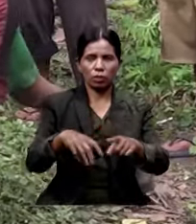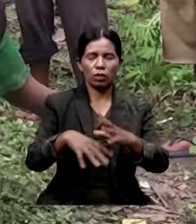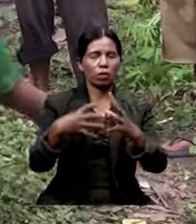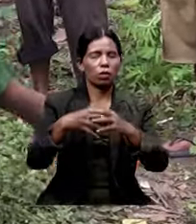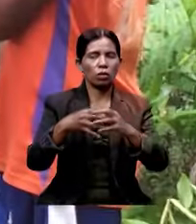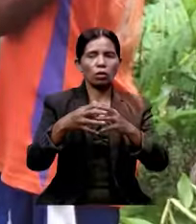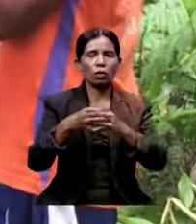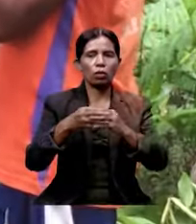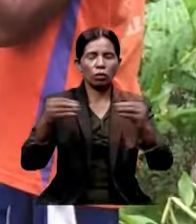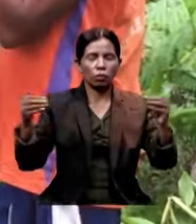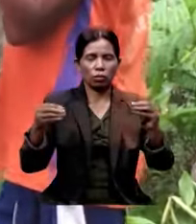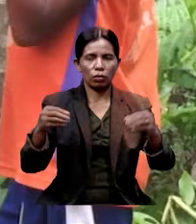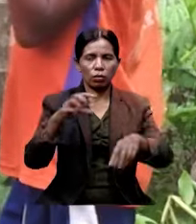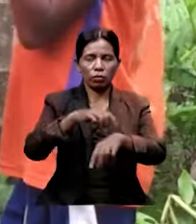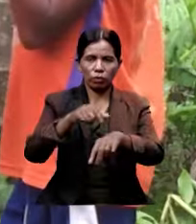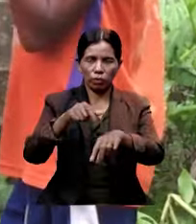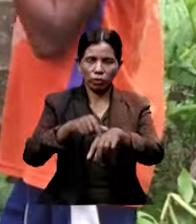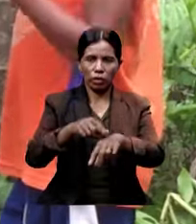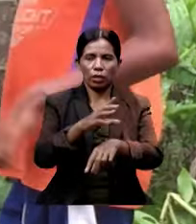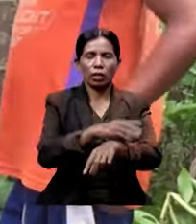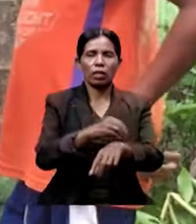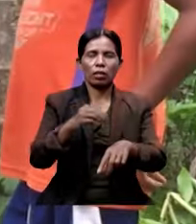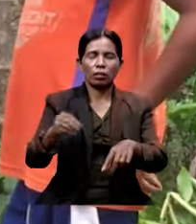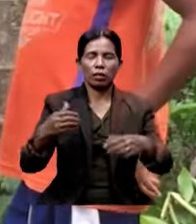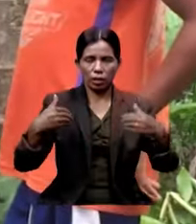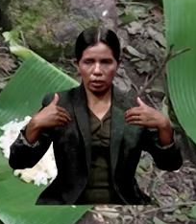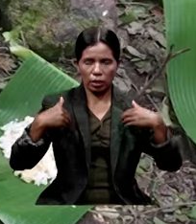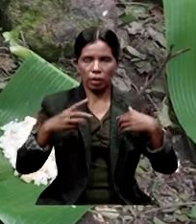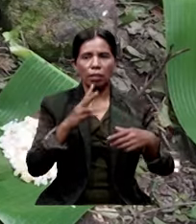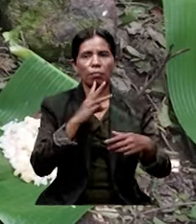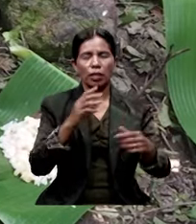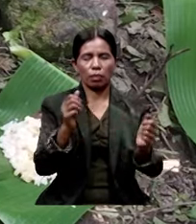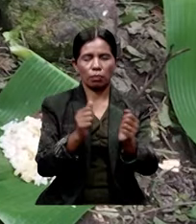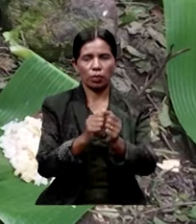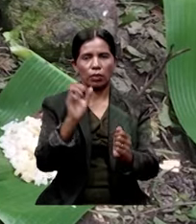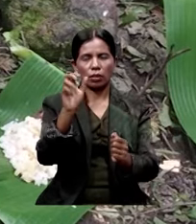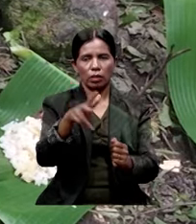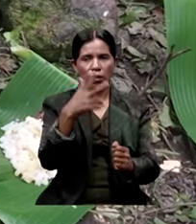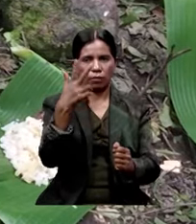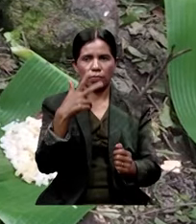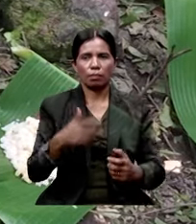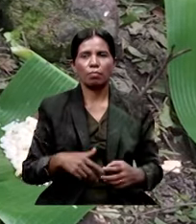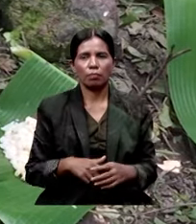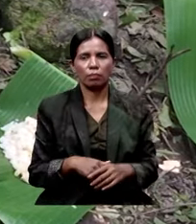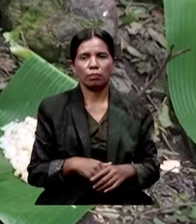bua fehu talas no iha bematan sanulu resintolu Feliciano Venancio Belo, Ziemen.